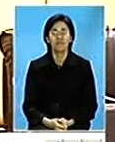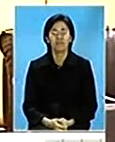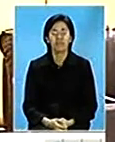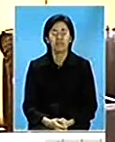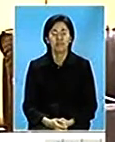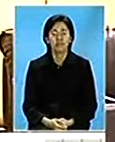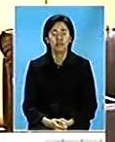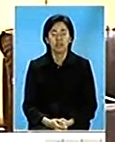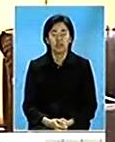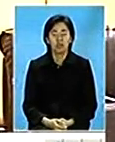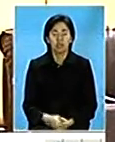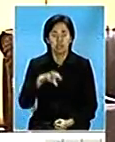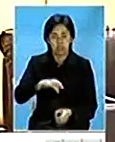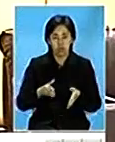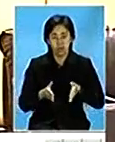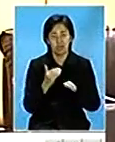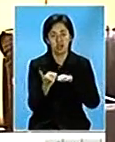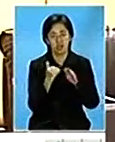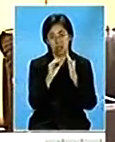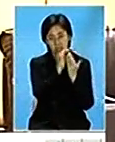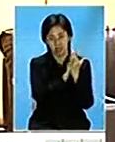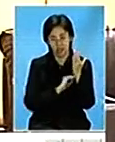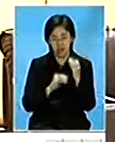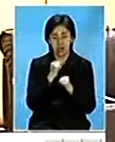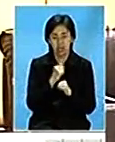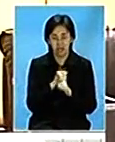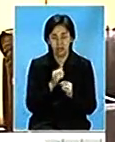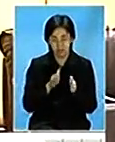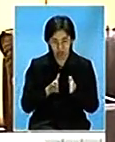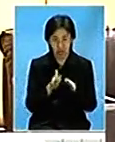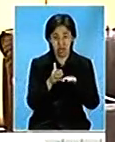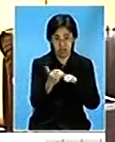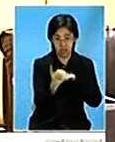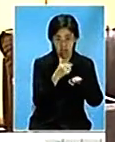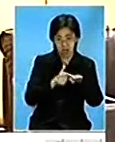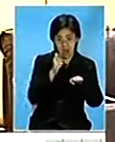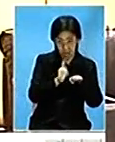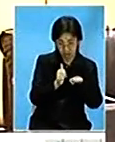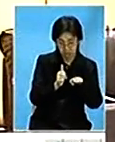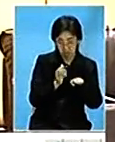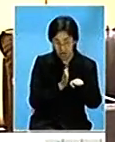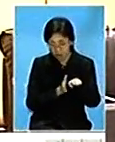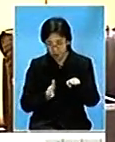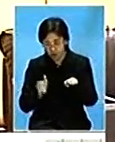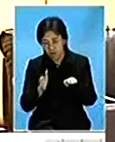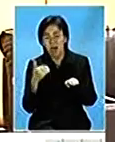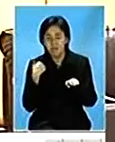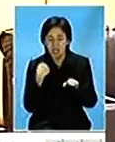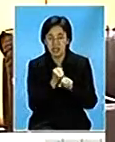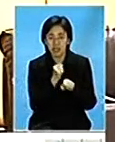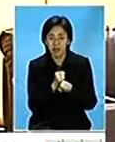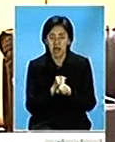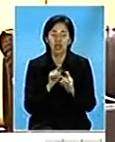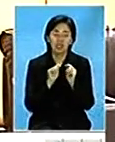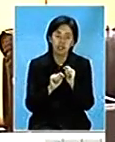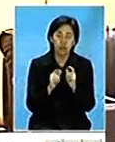นอกจากนี้กรมทางหลวงชนบทก็ได้ก่อสร้างเป็นโครงข่ายสายรองจากทางหลวงแผ่นดินเชื่อมโยงระหว่างตำบ